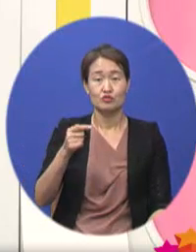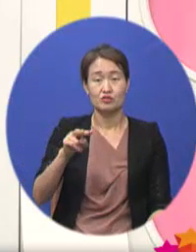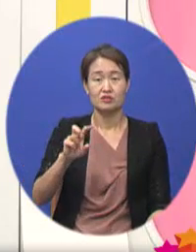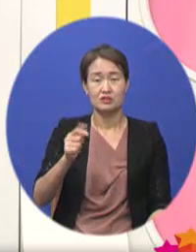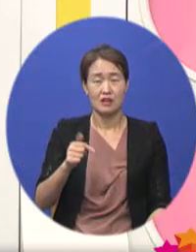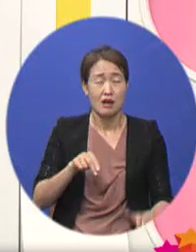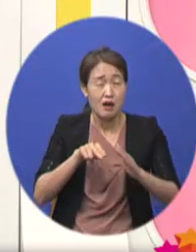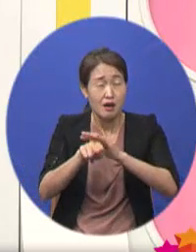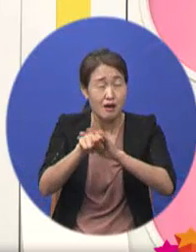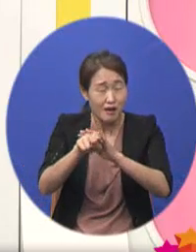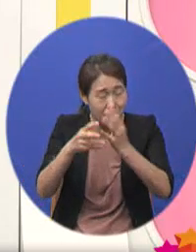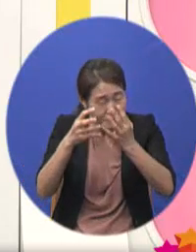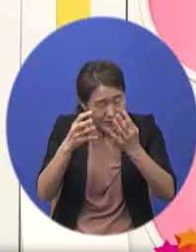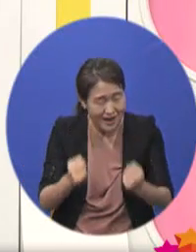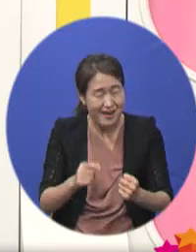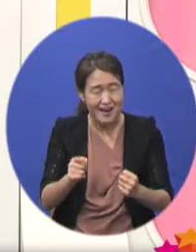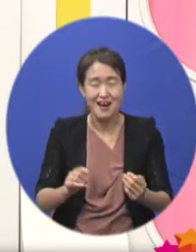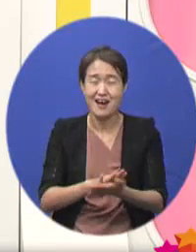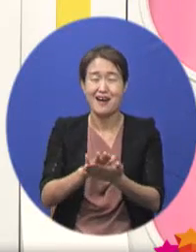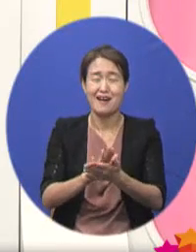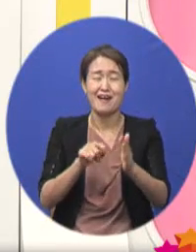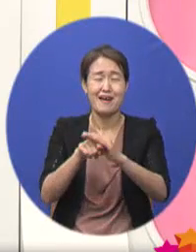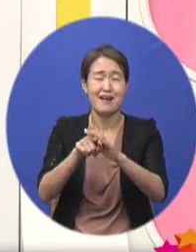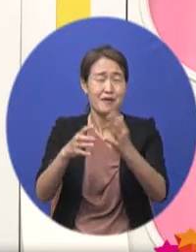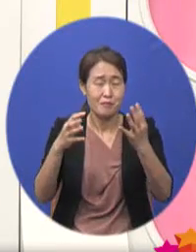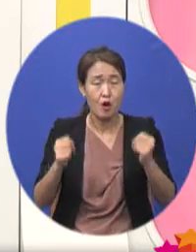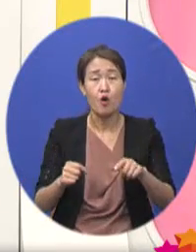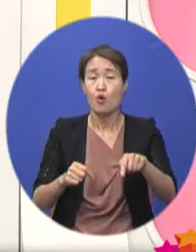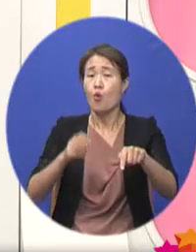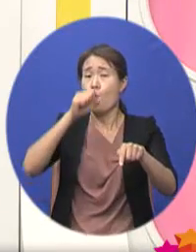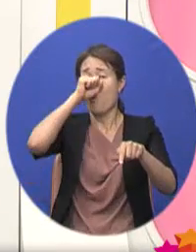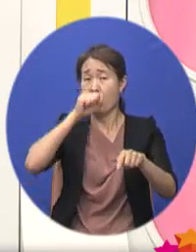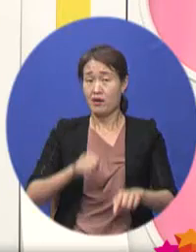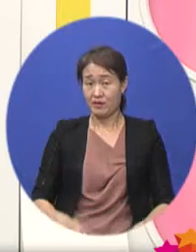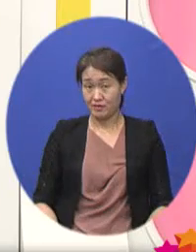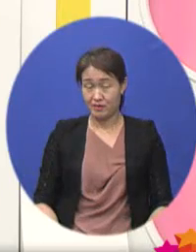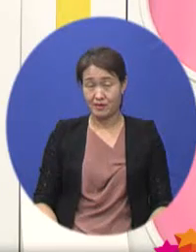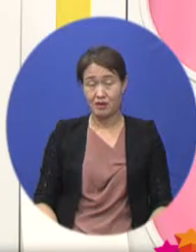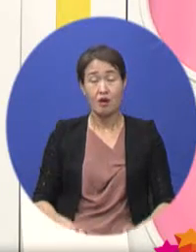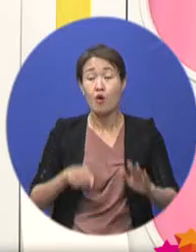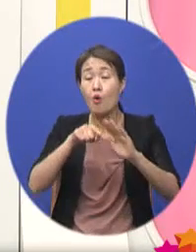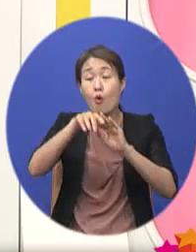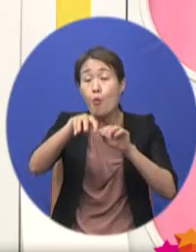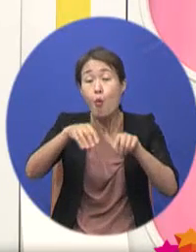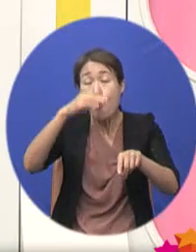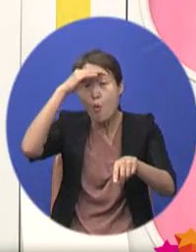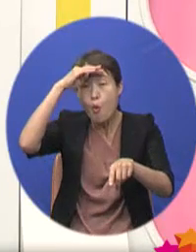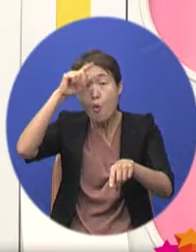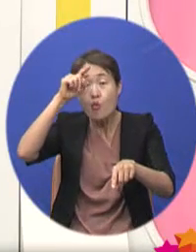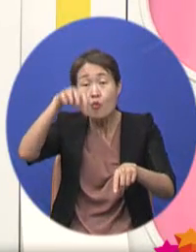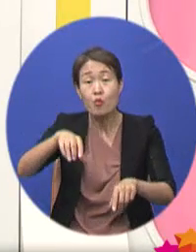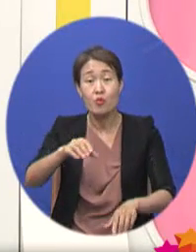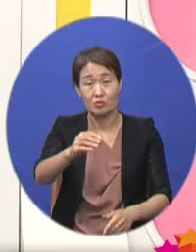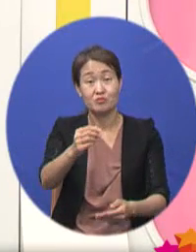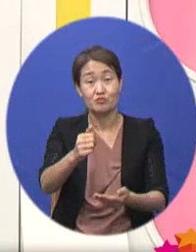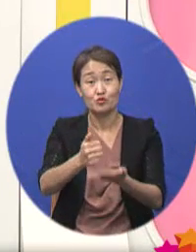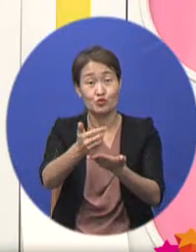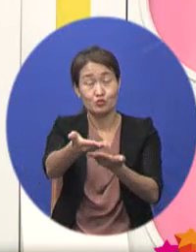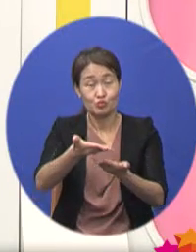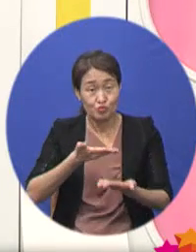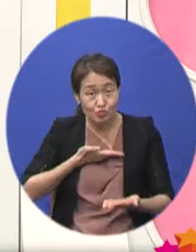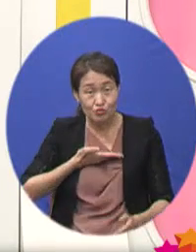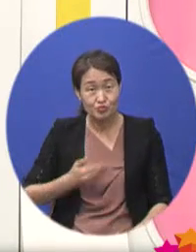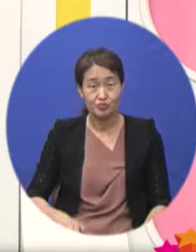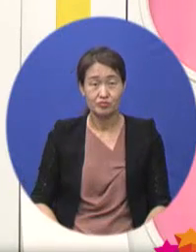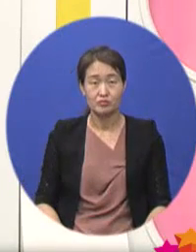또 피서 계획도 많이 세우시거든요. 네, 여기 좋아요. 갈 만한 곳 네. 어디 한 군데만 추천해 추천 좀 해주세요. 어, 금감한